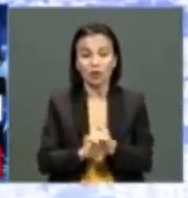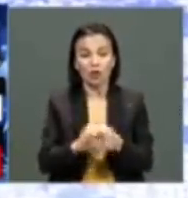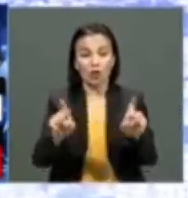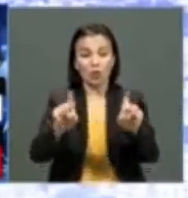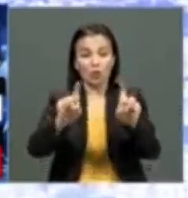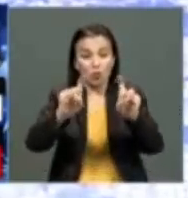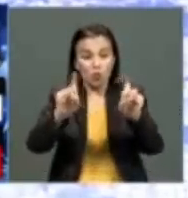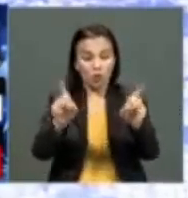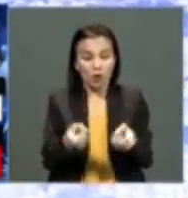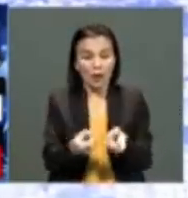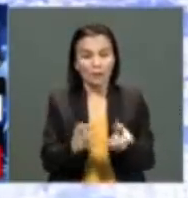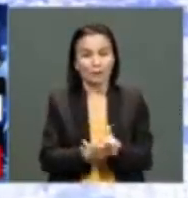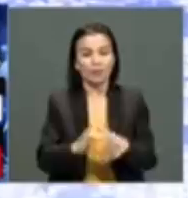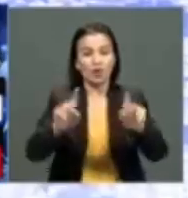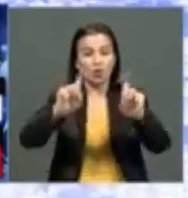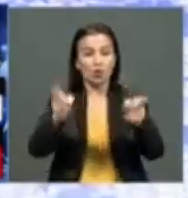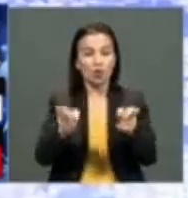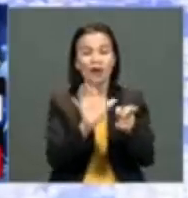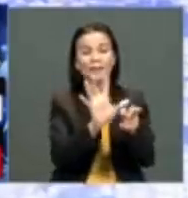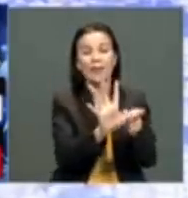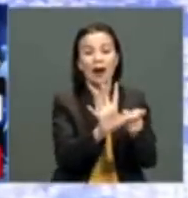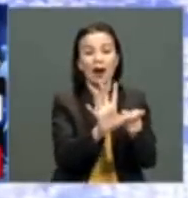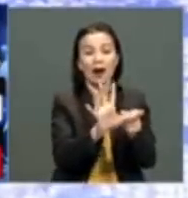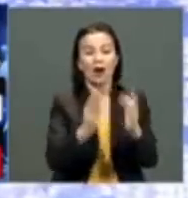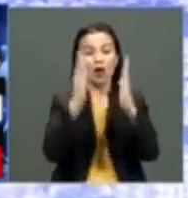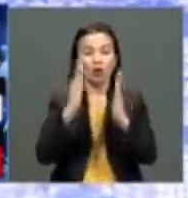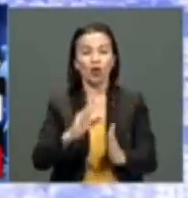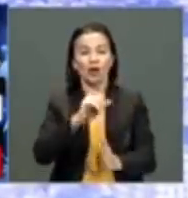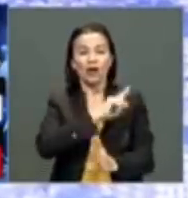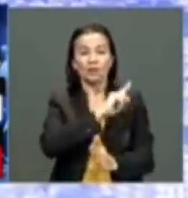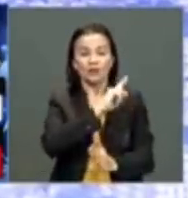วันนี้จะต้องอยู่ในสถานที่ของท่านจริงๆโดยที่ไม่ต้องออกมานะครับนี่คือสิ่งที่เมื่อเช้านี้คุยกันส่วนในเรื่องของอ่าลูกเหลือที่มาจากทางการทหารของประเทศแห่งหนึ่งที่เข้ามานี้ก็เช่นกันครับทุกครั้งเวลาเข้ามาก็ใช้ผมเขานี้ก็จะเป็นวงเล็บเออ555ผู้ควบคุมยานพานะหรือเจ้าหน้าที่ประจำซึ่งเป็นรูปเรือและเชื่อมโยงกับทางทหารท่านคงเข้าใจแล้วนะครับวันนั้นเป็นวันเดียวกับที่ผม